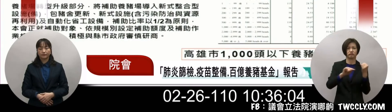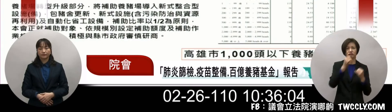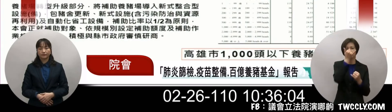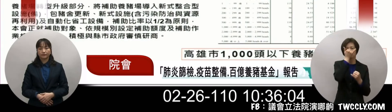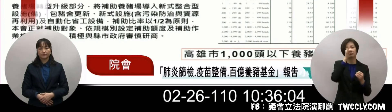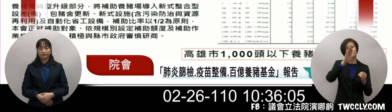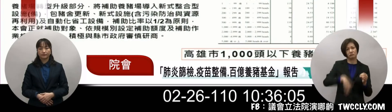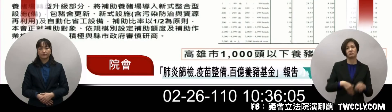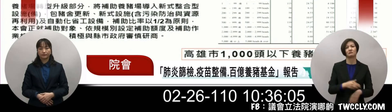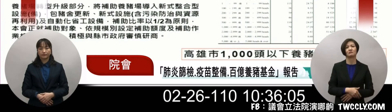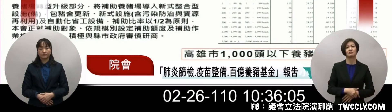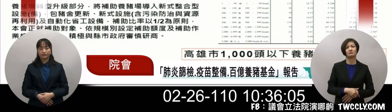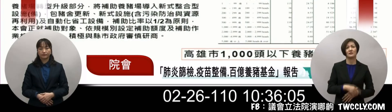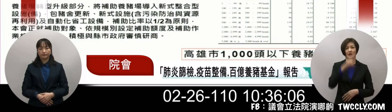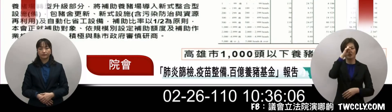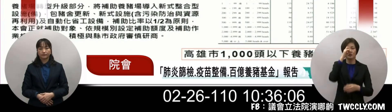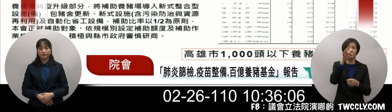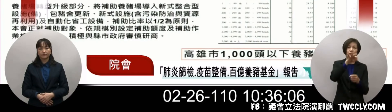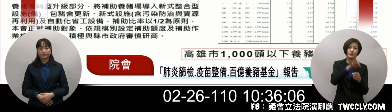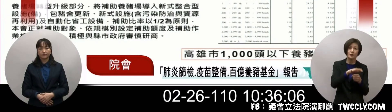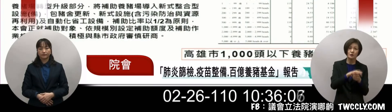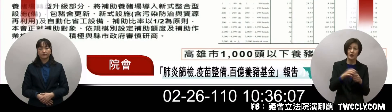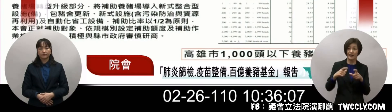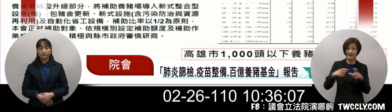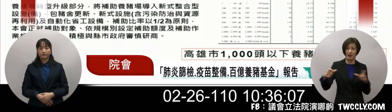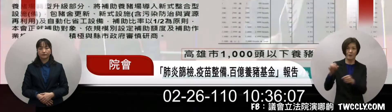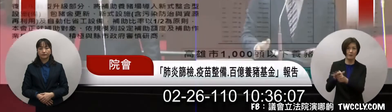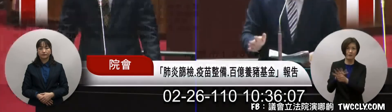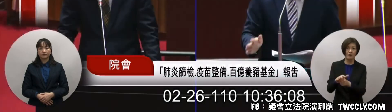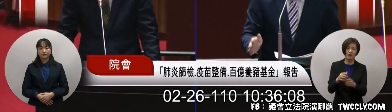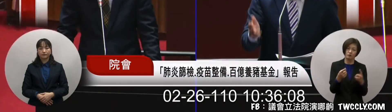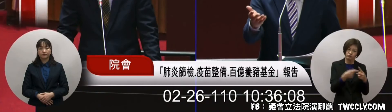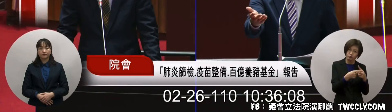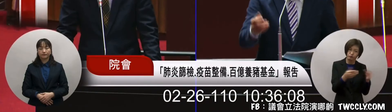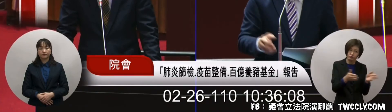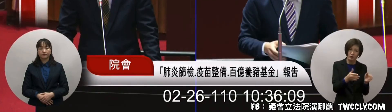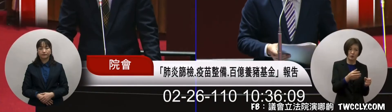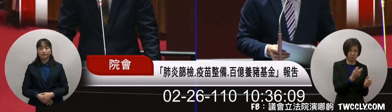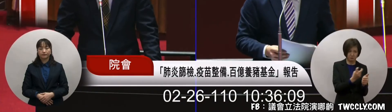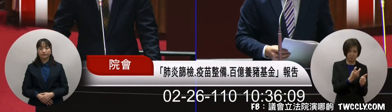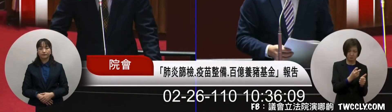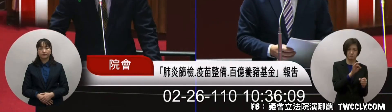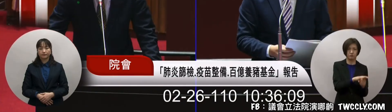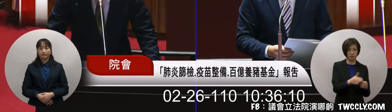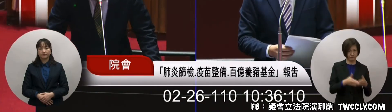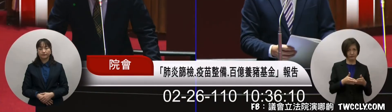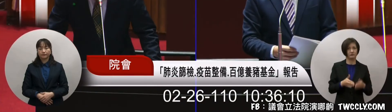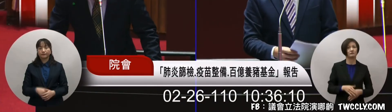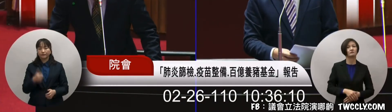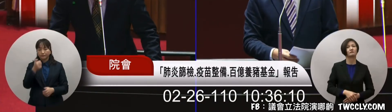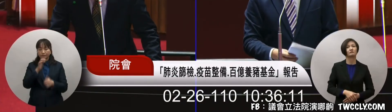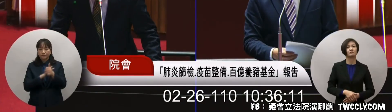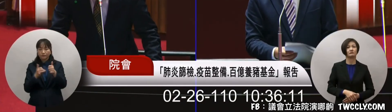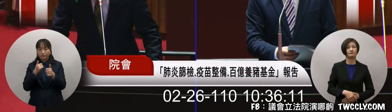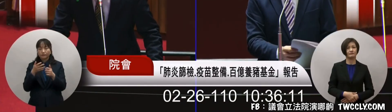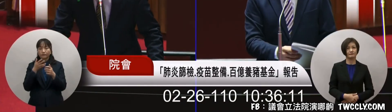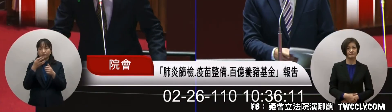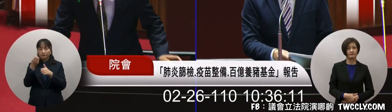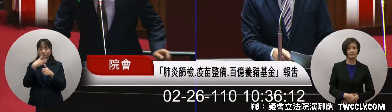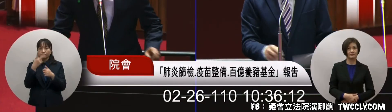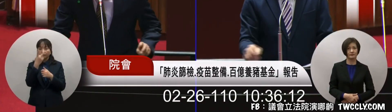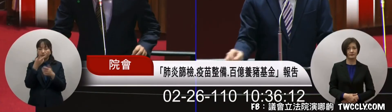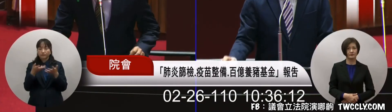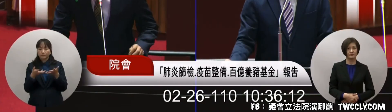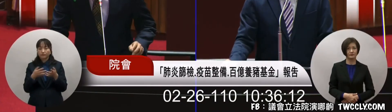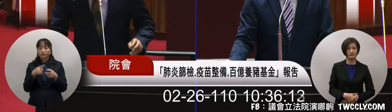望我们在补助的时候不要只偏重到大型的，也小型的也要照顾，这两点可不可以请您回应一下？ 我非常谢谢委员的两个建议。